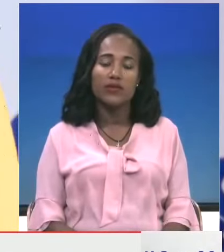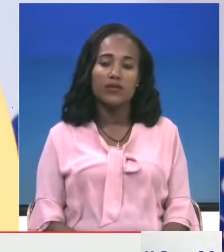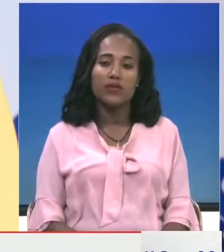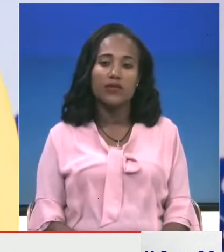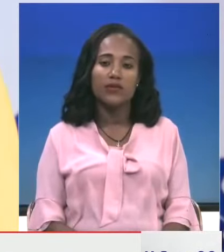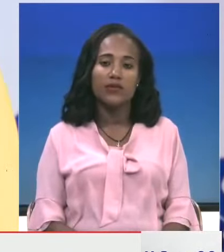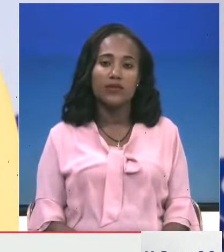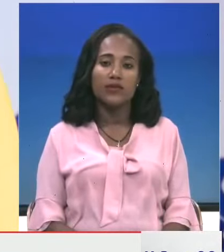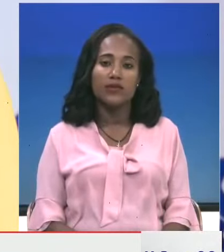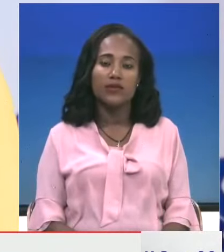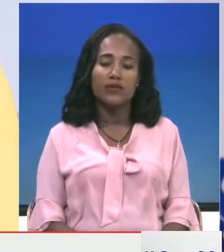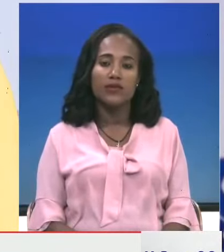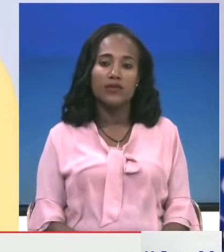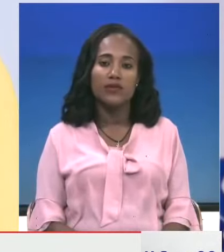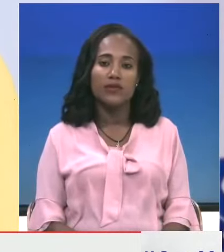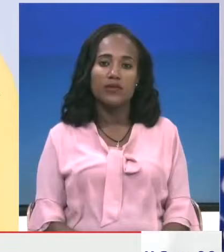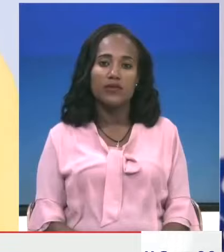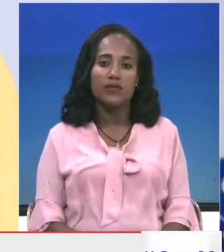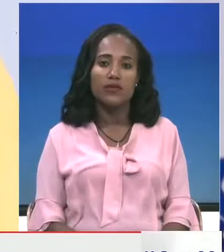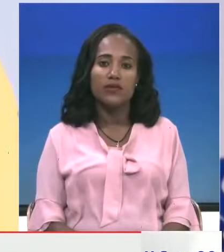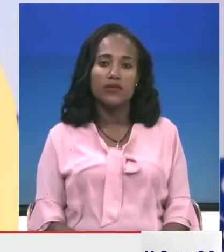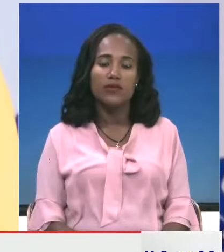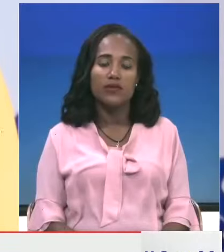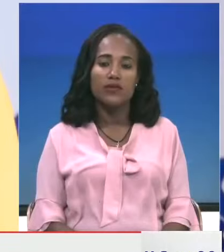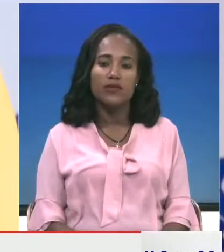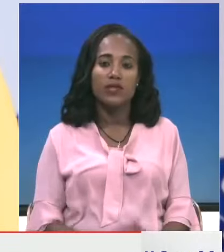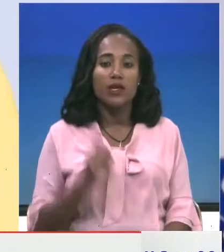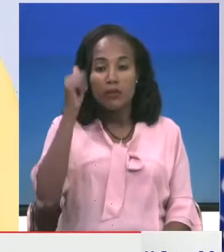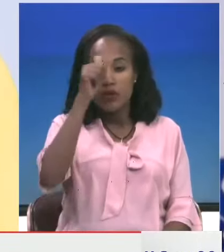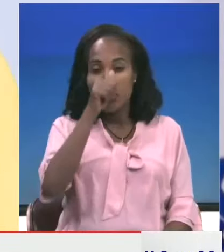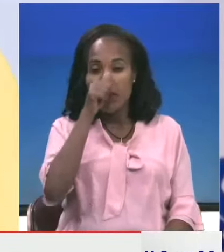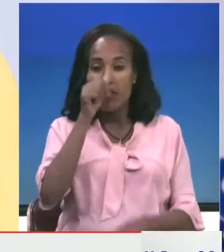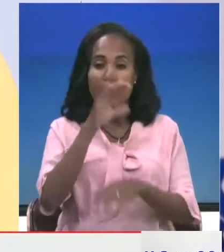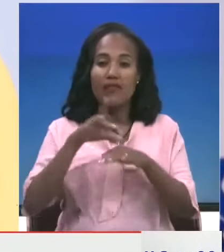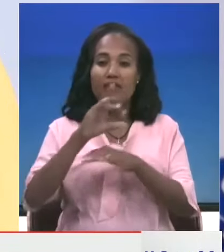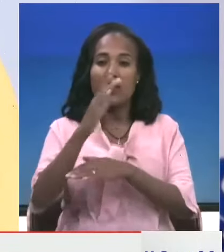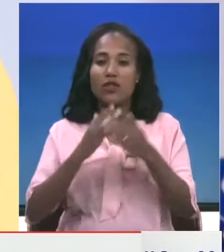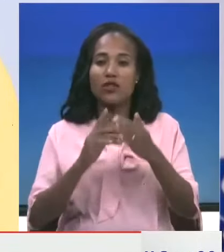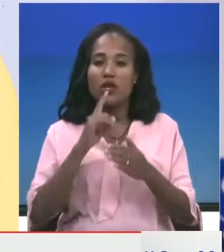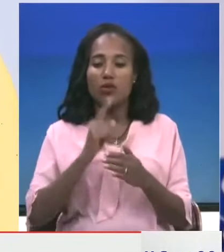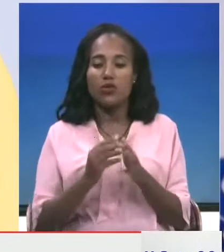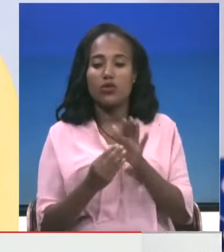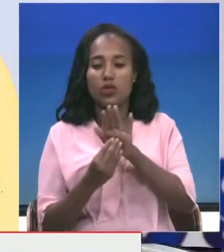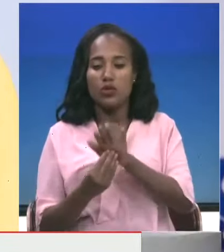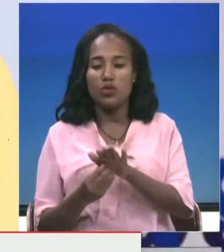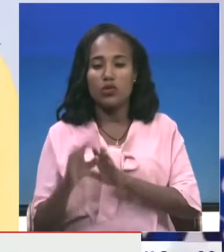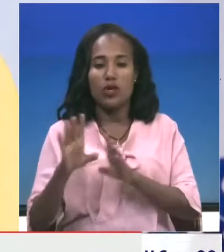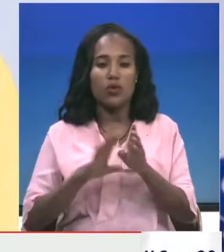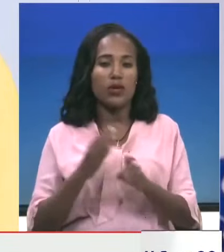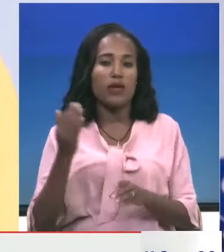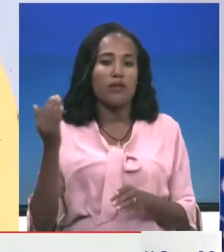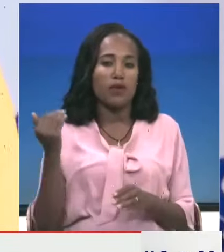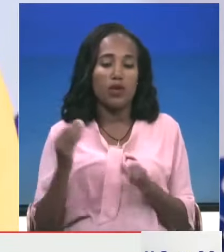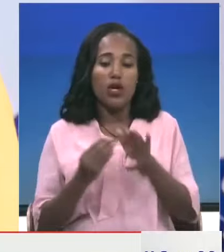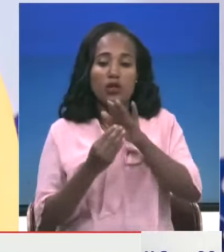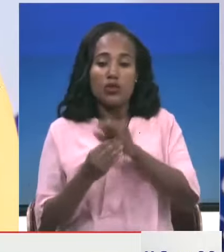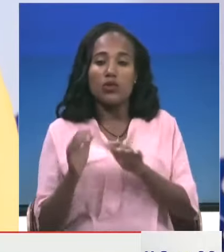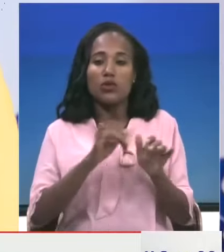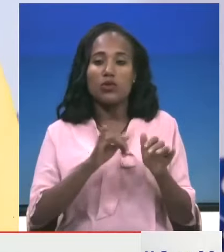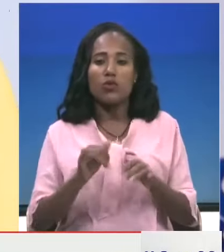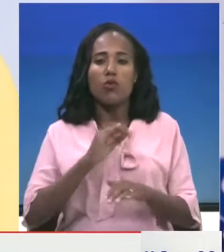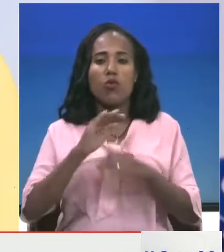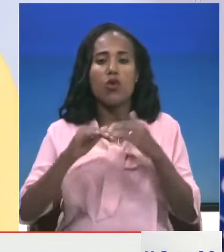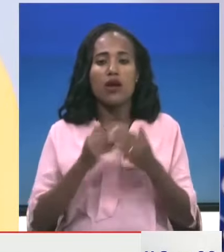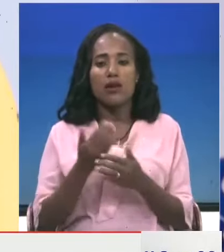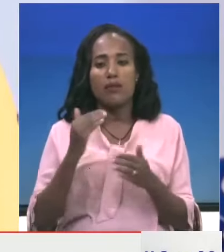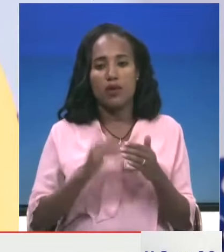including the media propaganda. በኢትዮጵያ በከፍተኛ ደረጃ ነው ተጽዕኖ ሲያደርጉ የነበሩት። ተጽዕኖአቸው ደግሞ